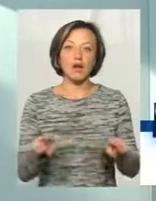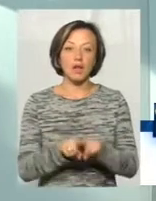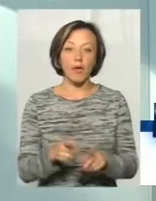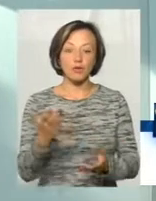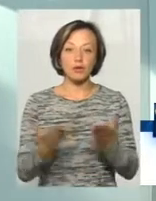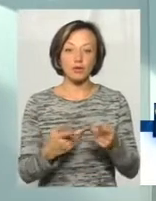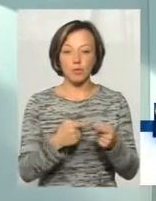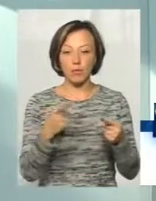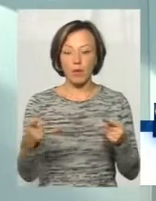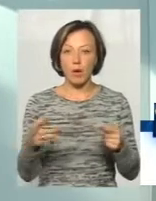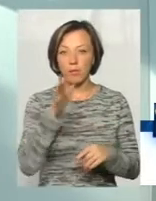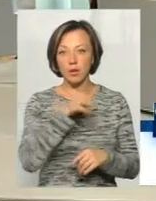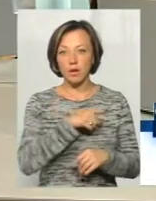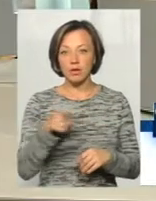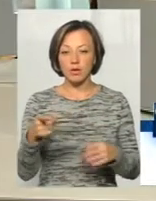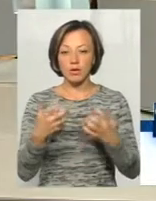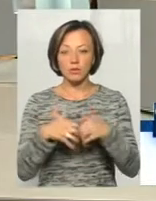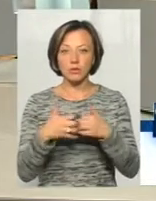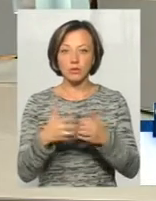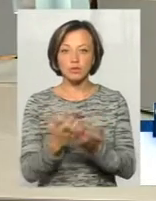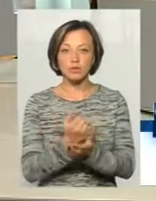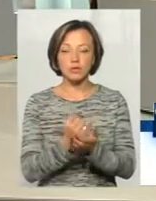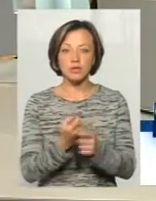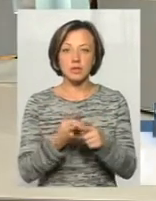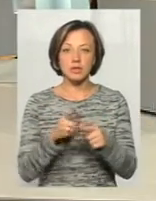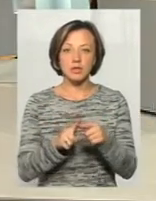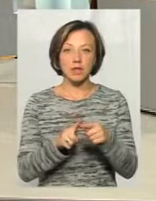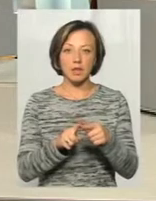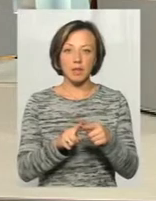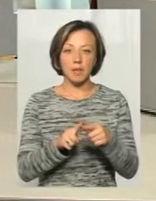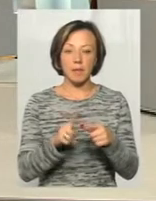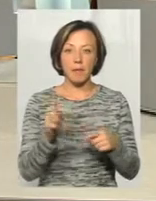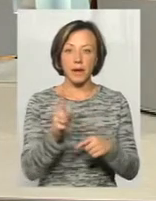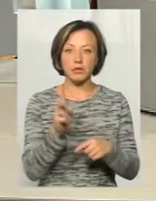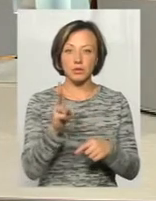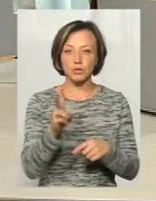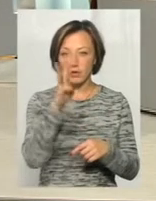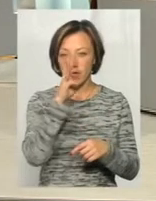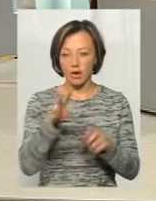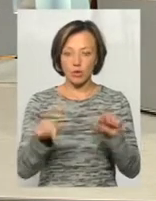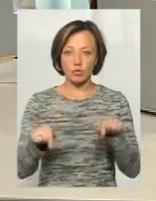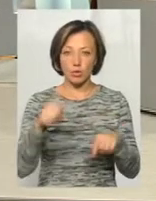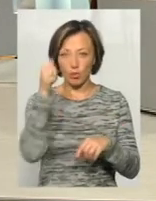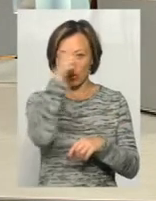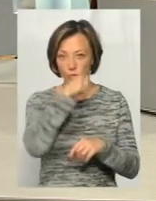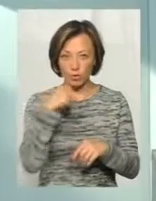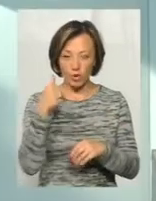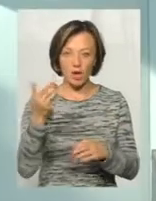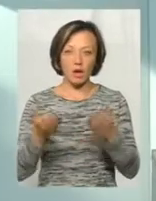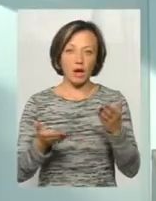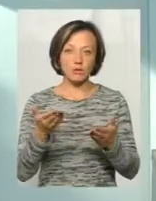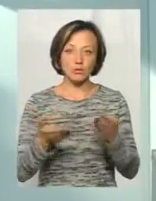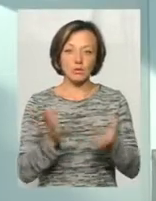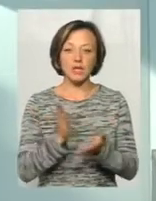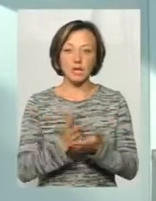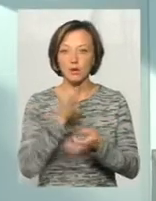якщо протягом періоду, за який обчислюється дохід, а це, знову ж таки, хочу нагадати, перший та другий квартал 2000 поточного року, якщо